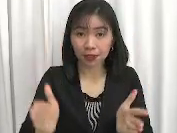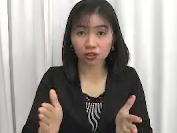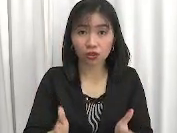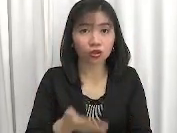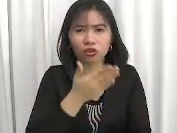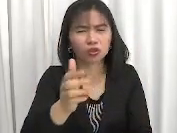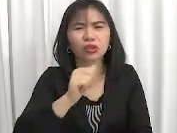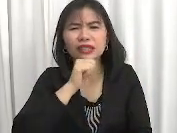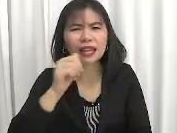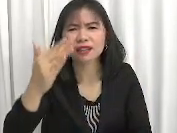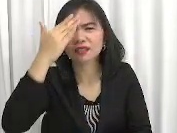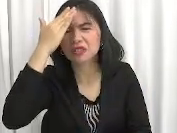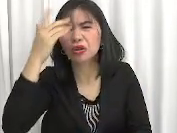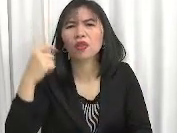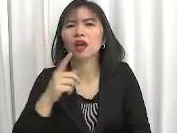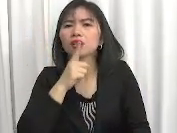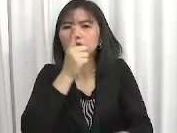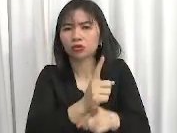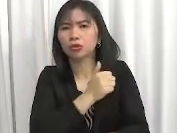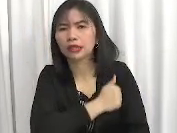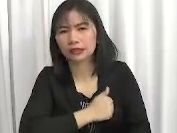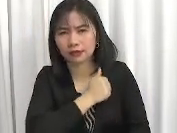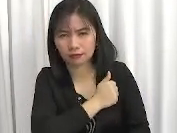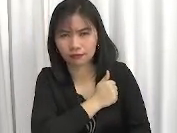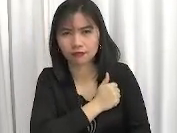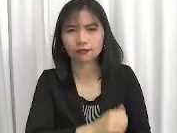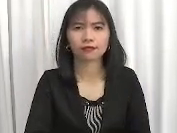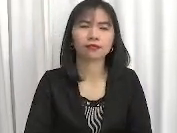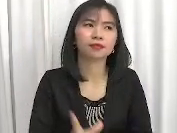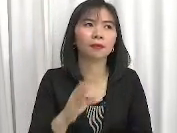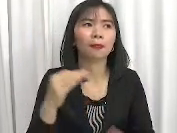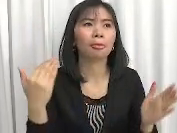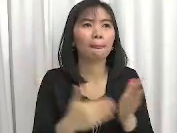Kaya, salamat, Brother Rudy. Yes. At,